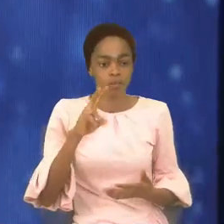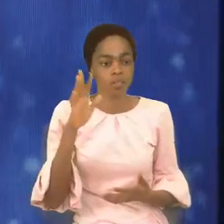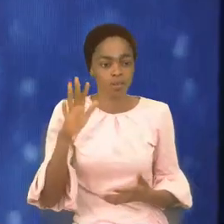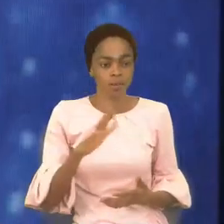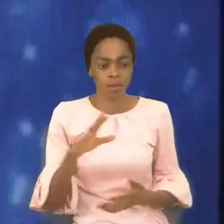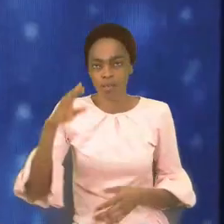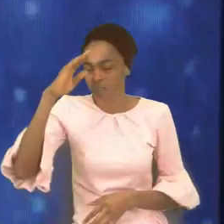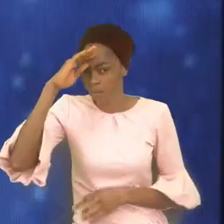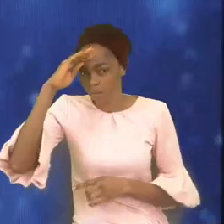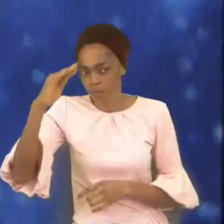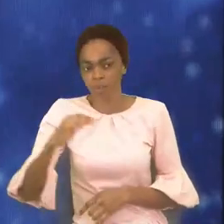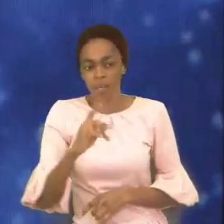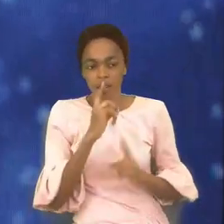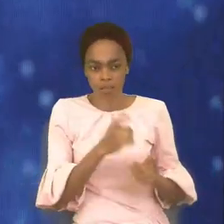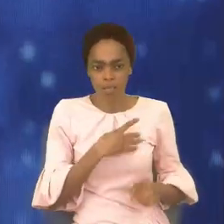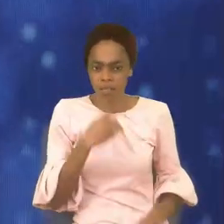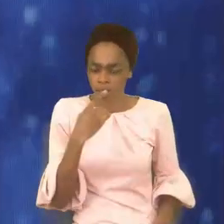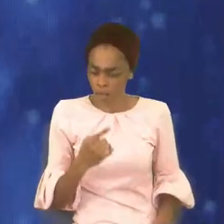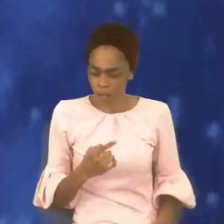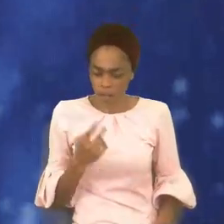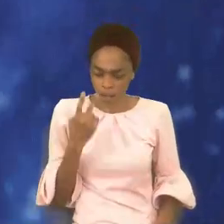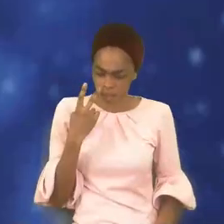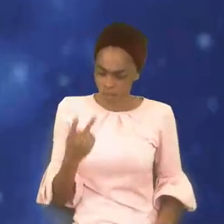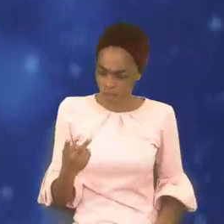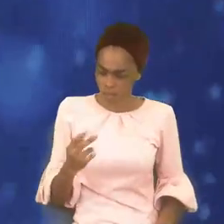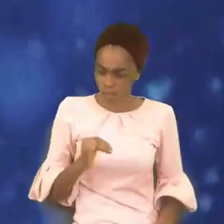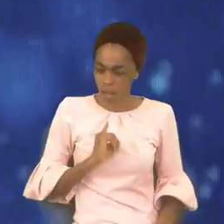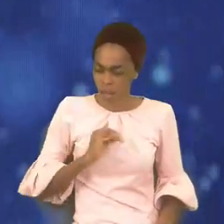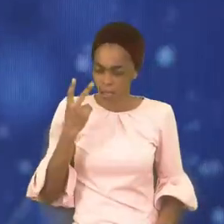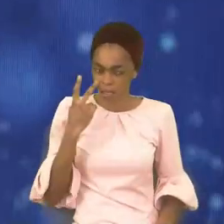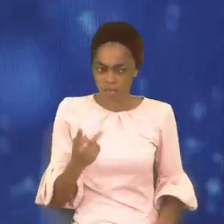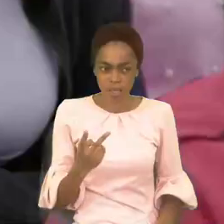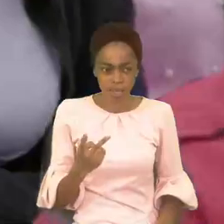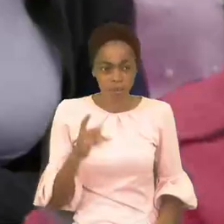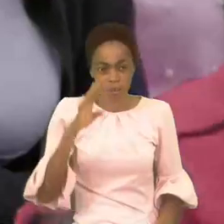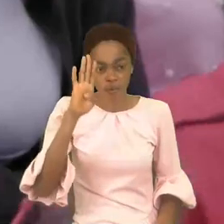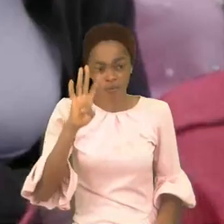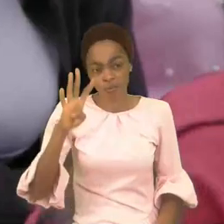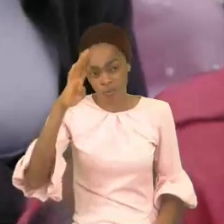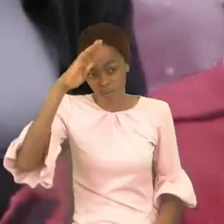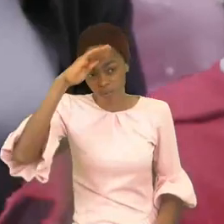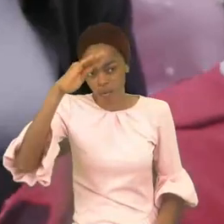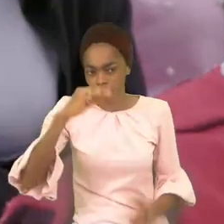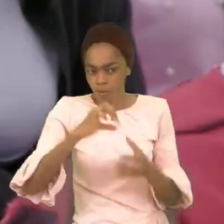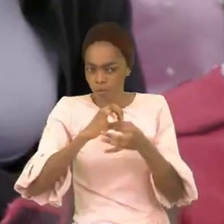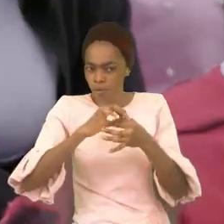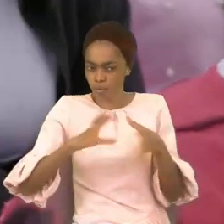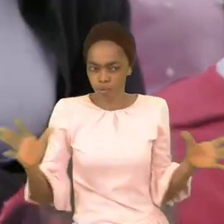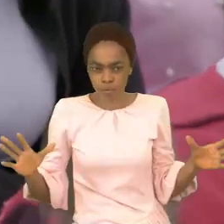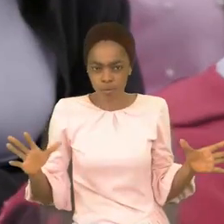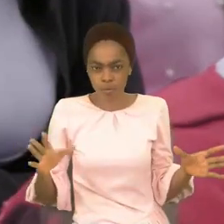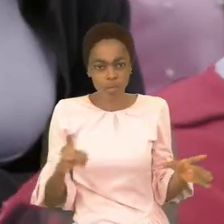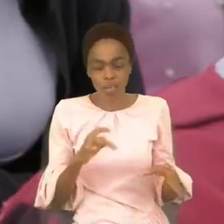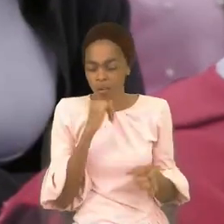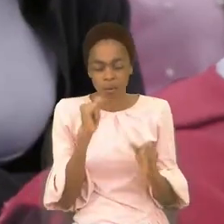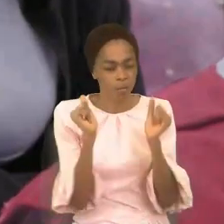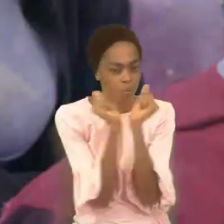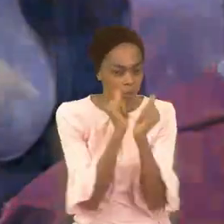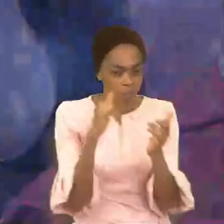dit, « Eh bien, je vois quatre hommes sans lien. Ils sont plus liés et tu ne seras plus